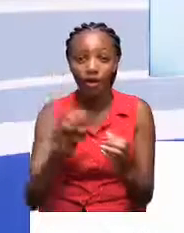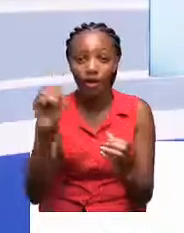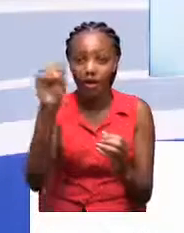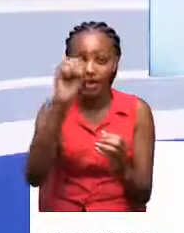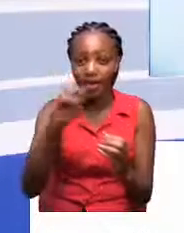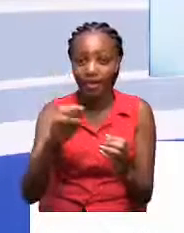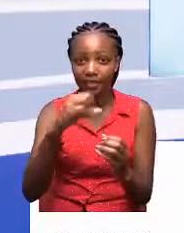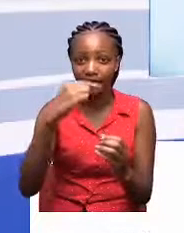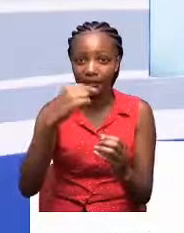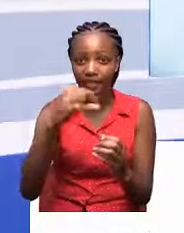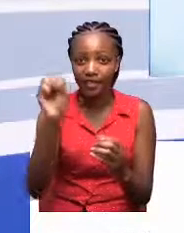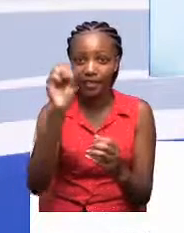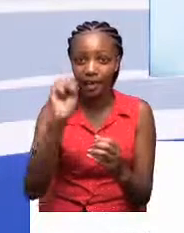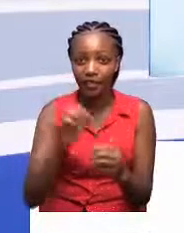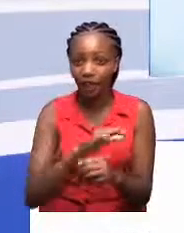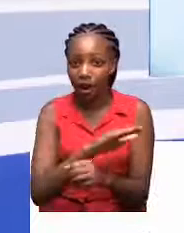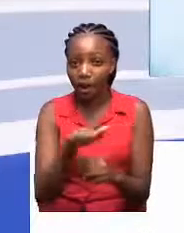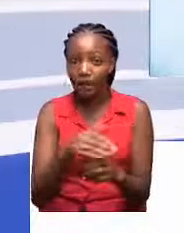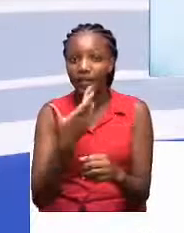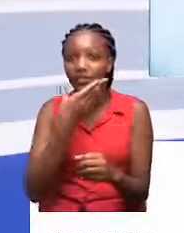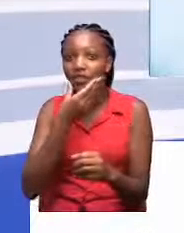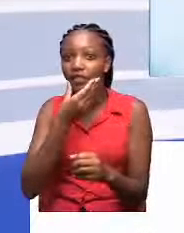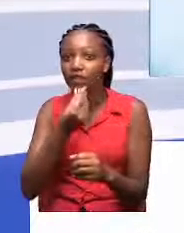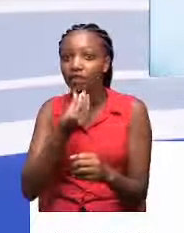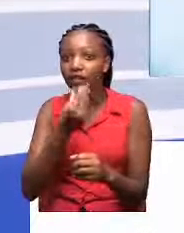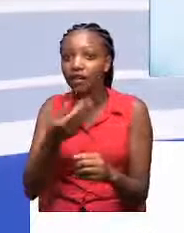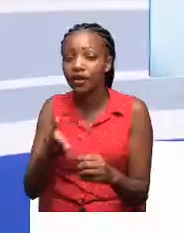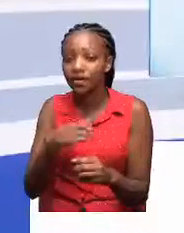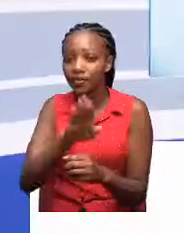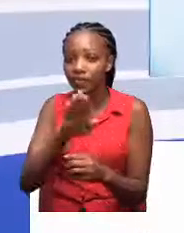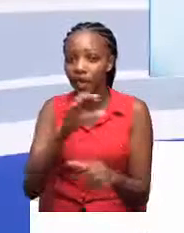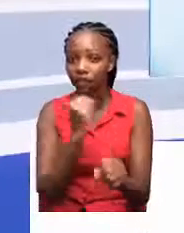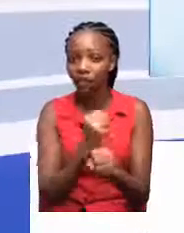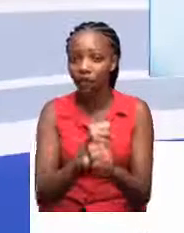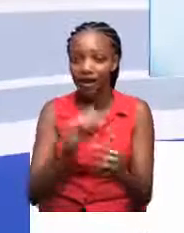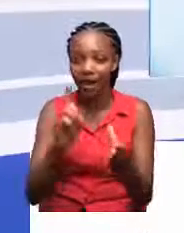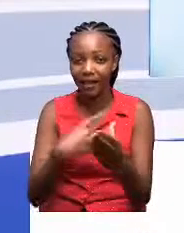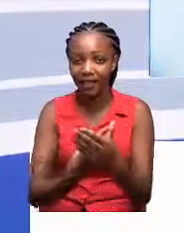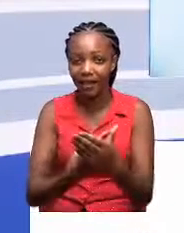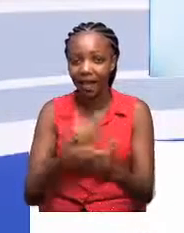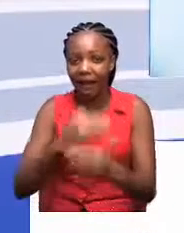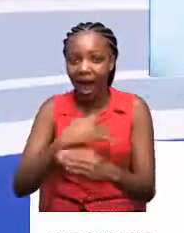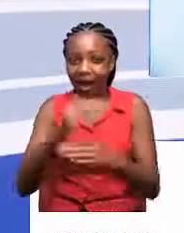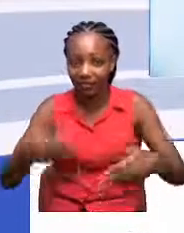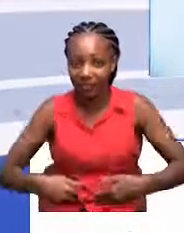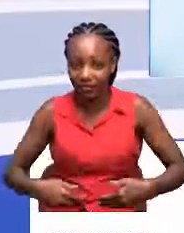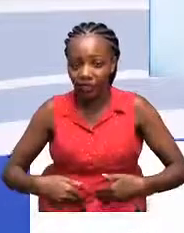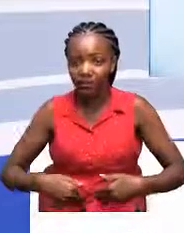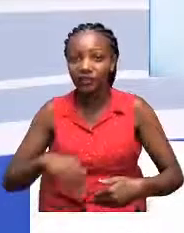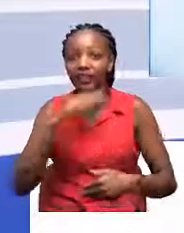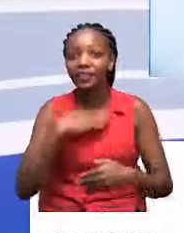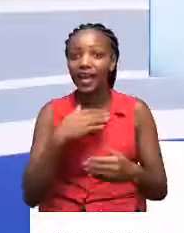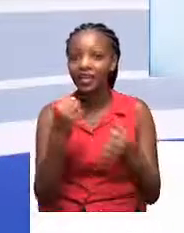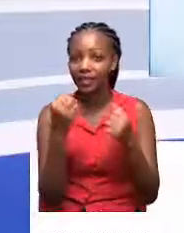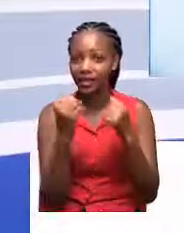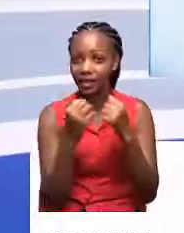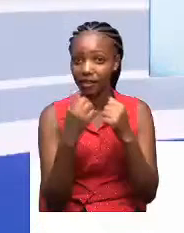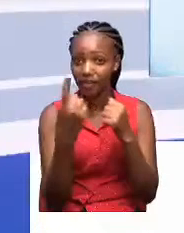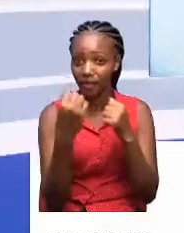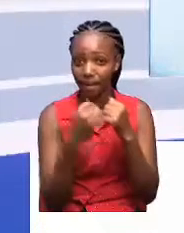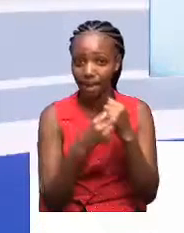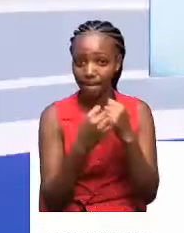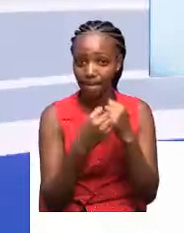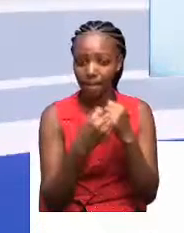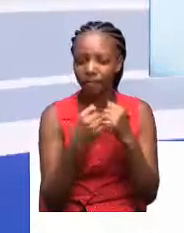SGS, ambayo kijana wao alikuwa akifanyia kazi kwa kuwapuuza baada ya kijana huyo kuaga dunia miezi mitatu iliyopita baada